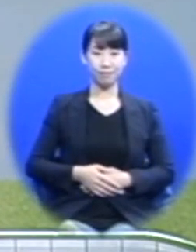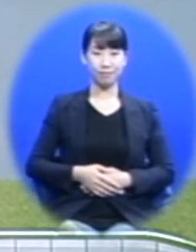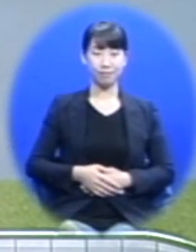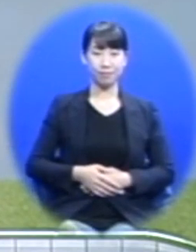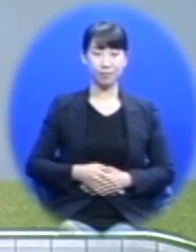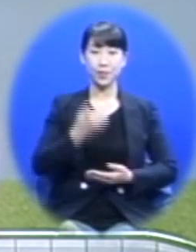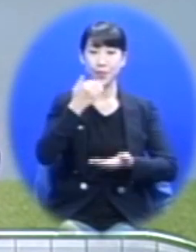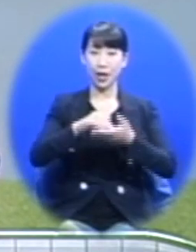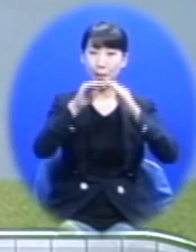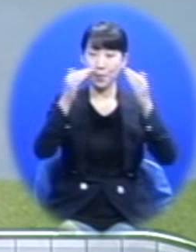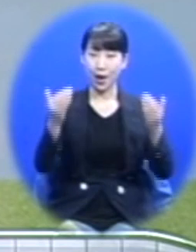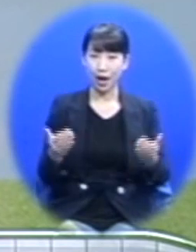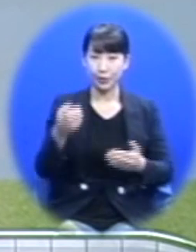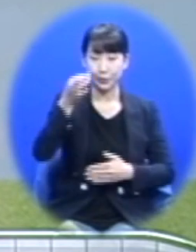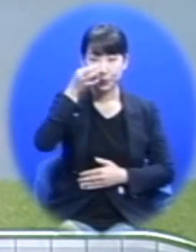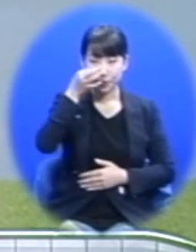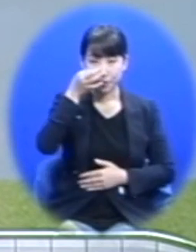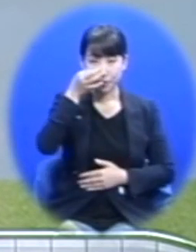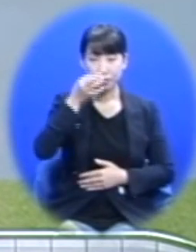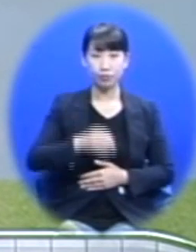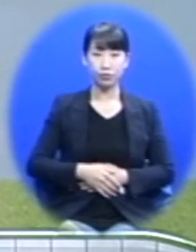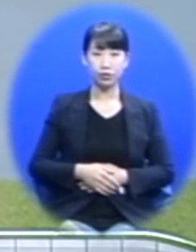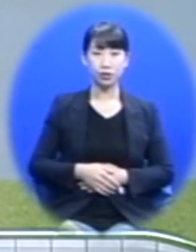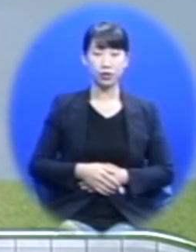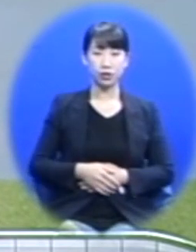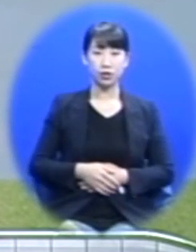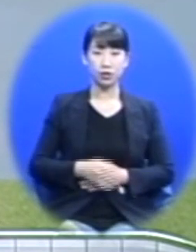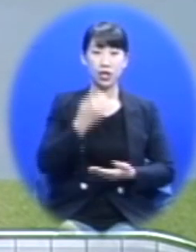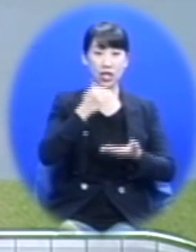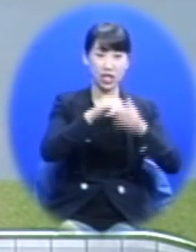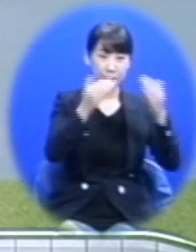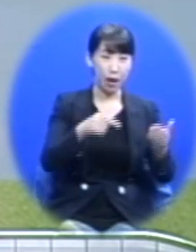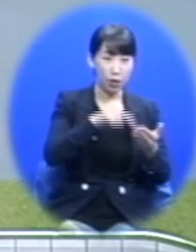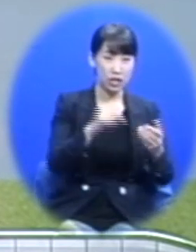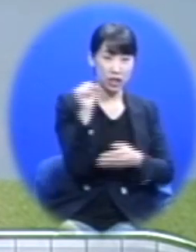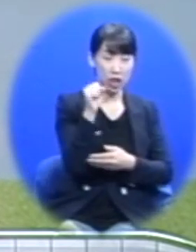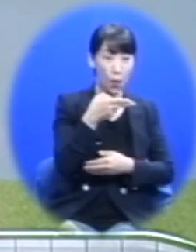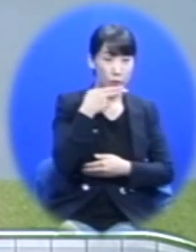여기 바위는, 다윗이 말했던 이 바위는 예수 그리스도를 예표하는 것입니다.